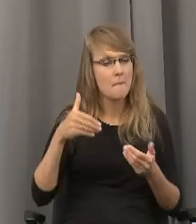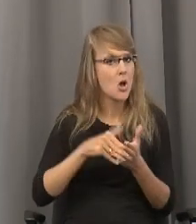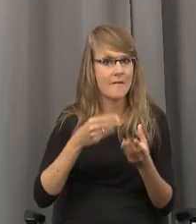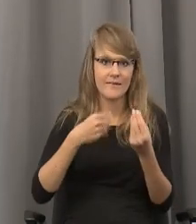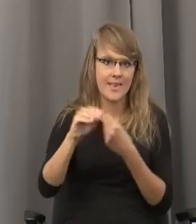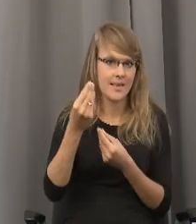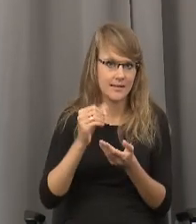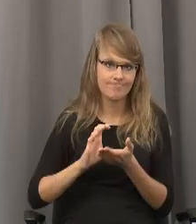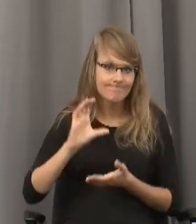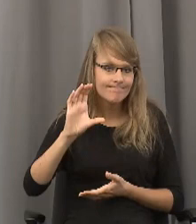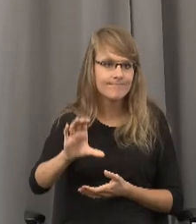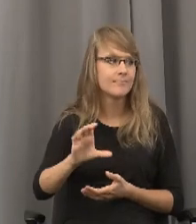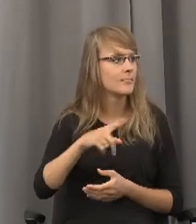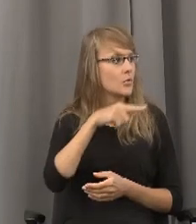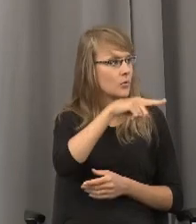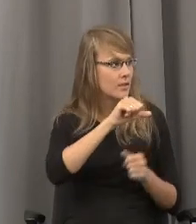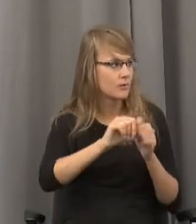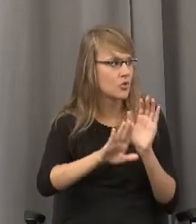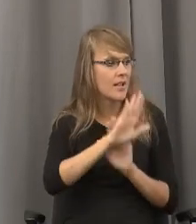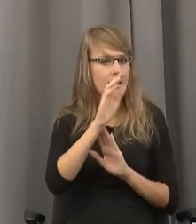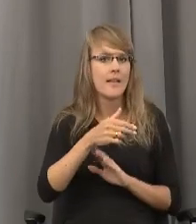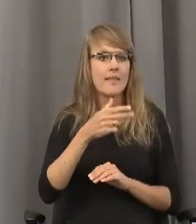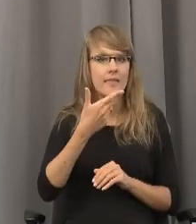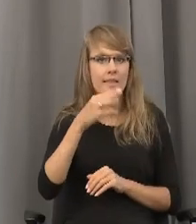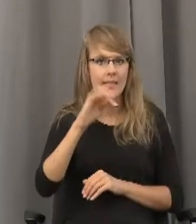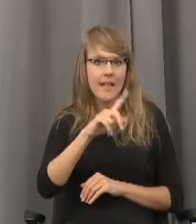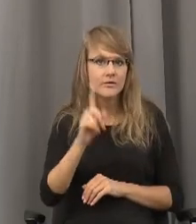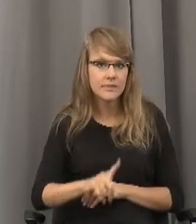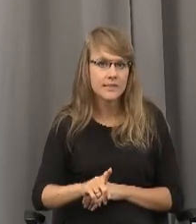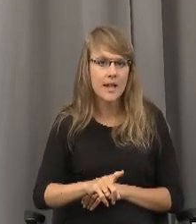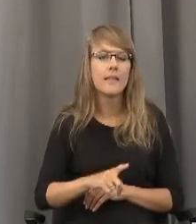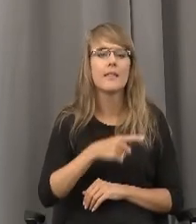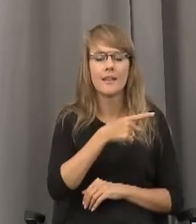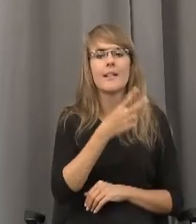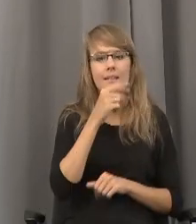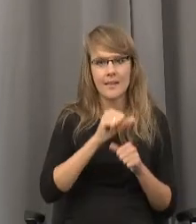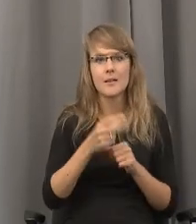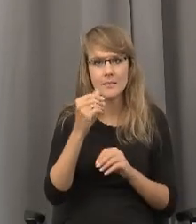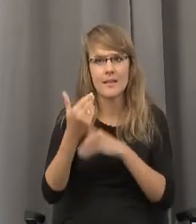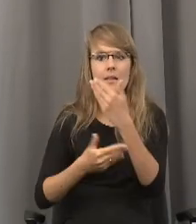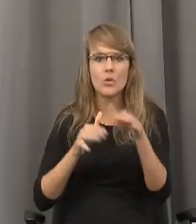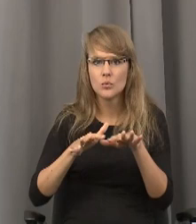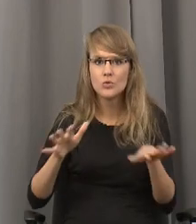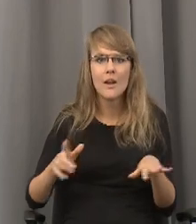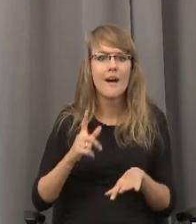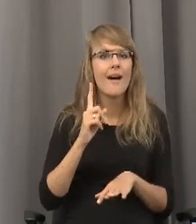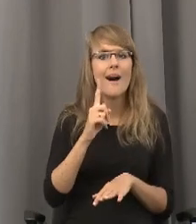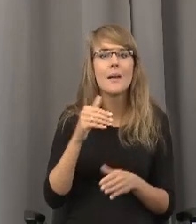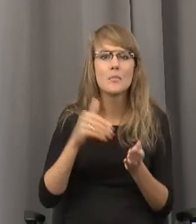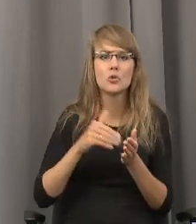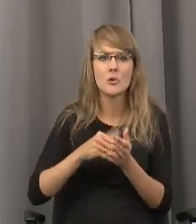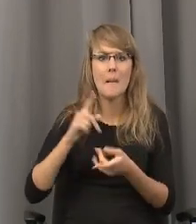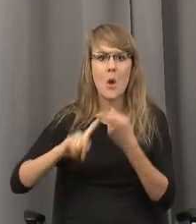nami też przedstawiciel Narodowego Funduszu Zdrowia, jest daleko idąca, ale oni nie będą w stanie sprostać tym oczekiwaniom bez